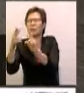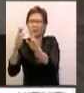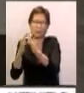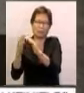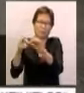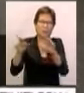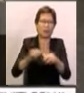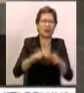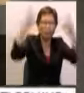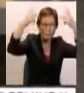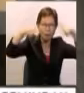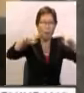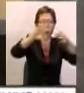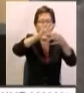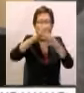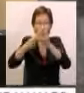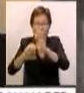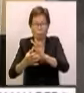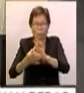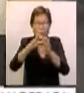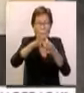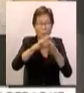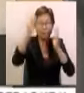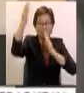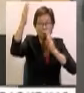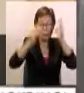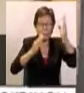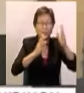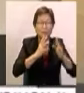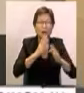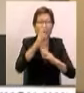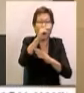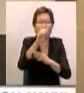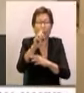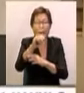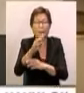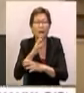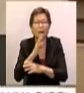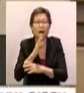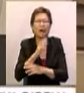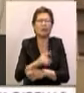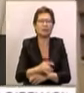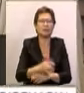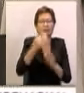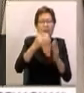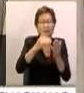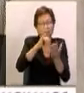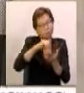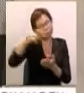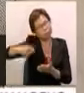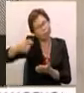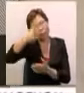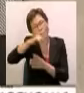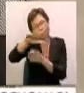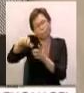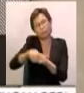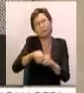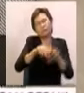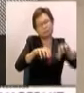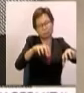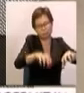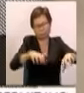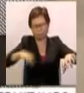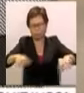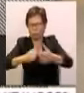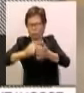Presiden Majlis Olimpik Malaysia MOM, Datuk Seri Muhammad Nurzah Zakaria berkata, secara peribadi katanya, langkah itu perlu kerana melibatkan 3 venue utama